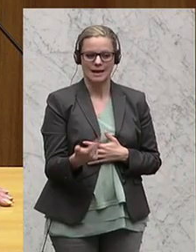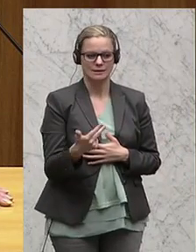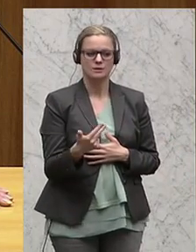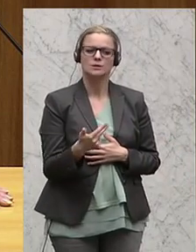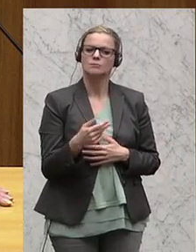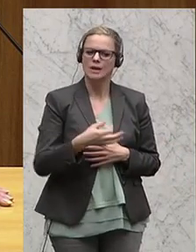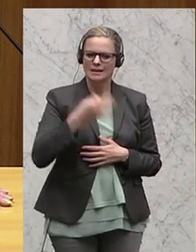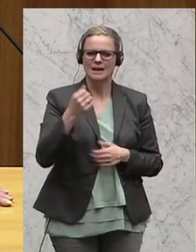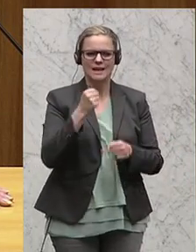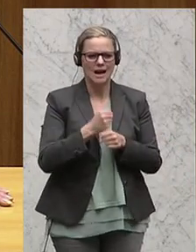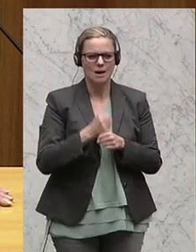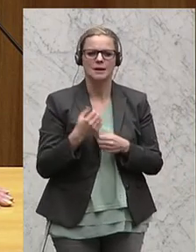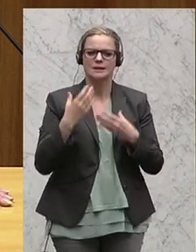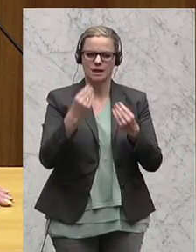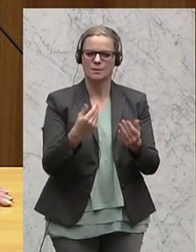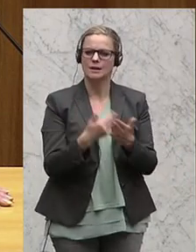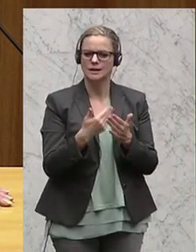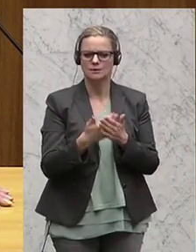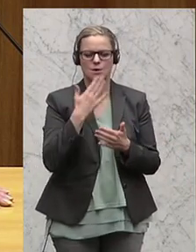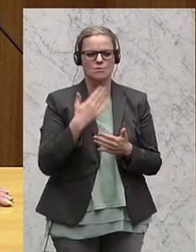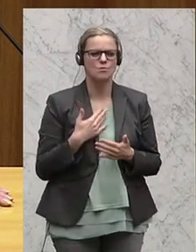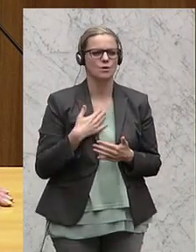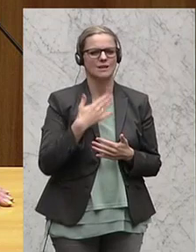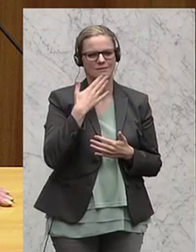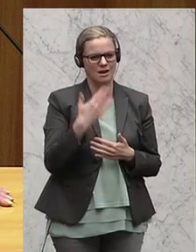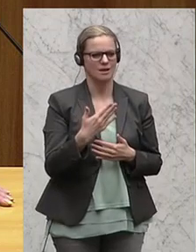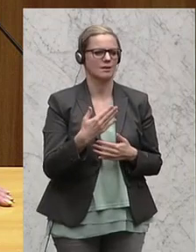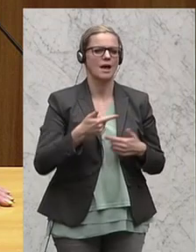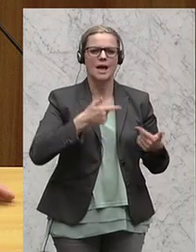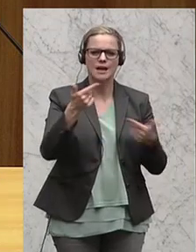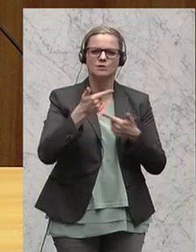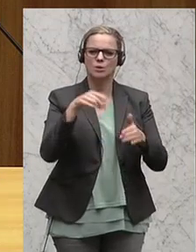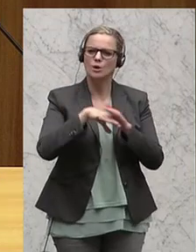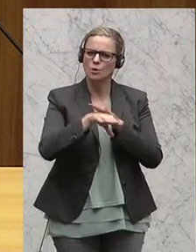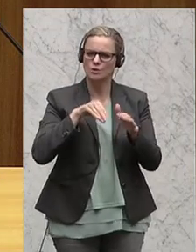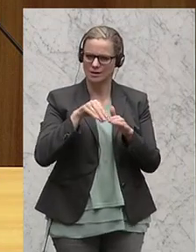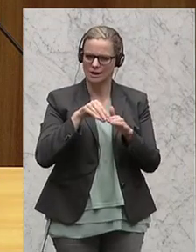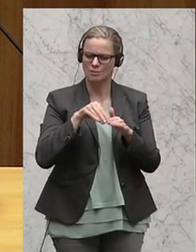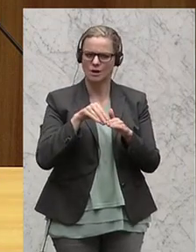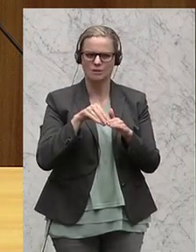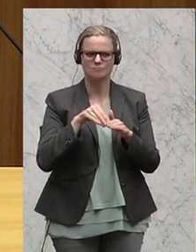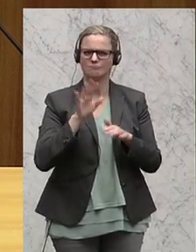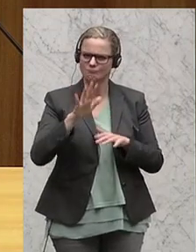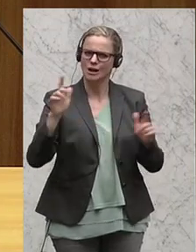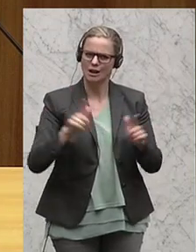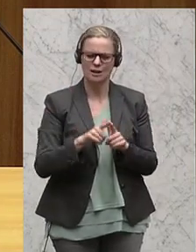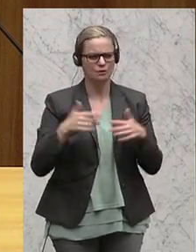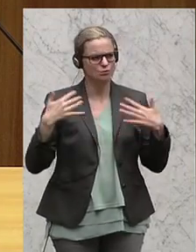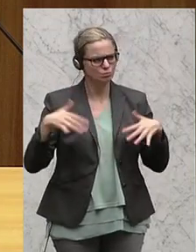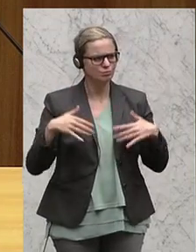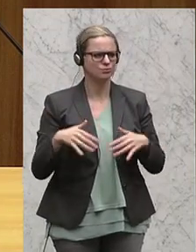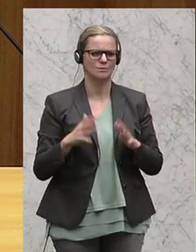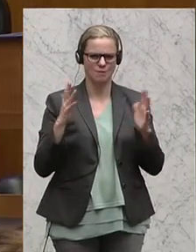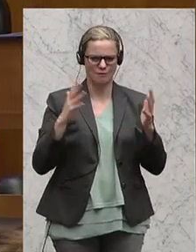Arbeitgeber. Ich möchte mich bei allen exportorientierten Unternehmerinnen und Unternehmern ganz herzlich für ihre Leistungen bedanken, denn